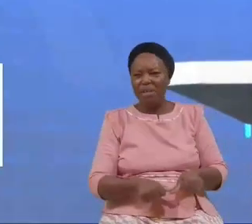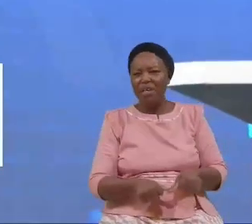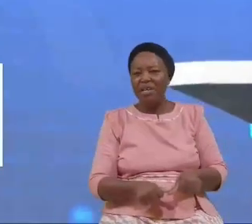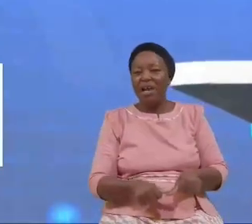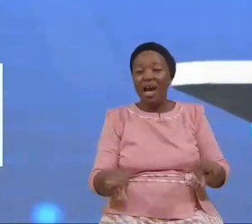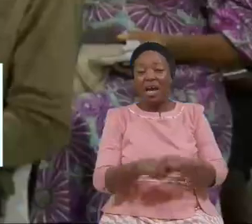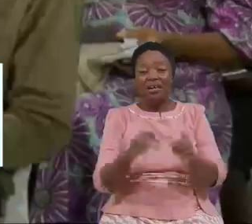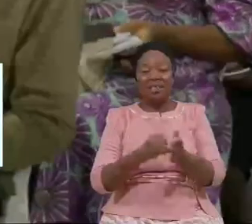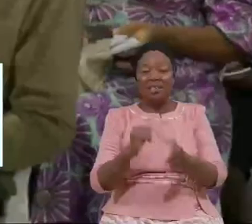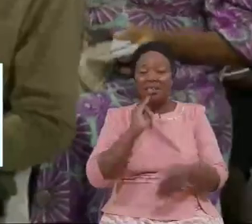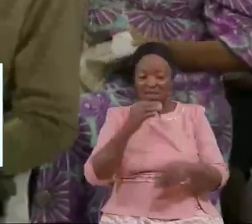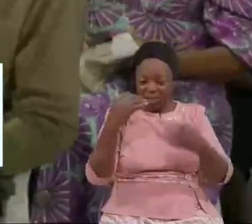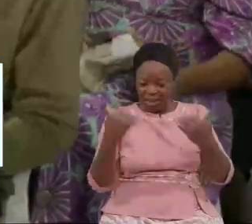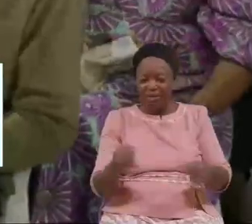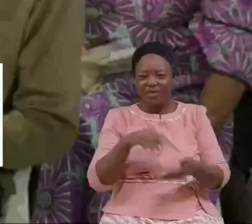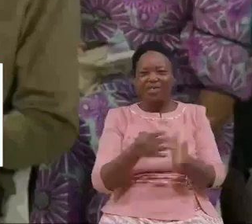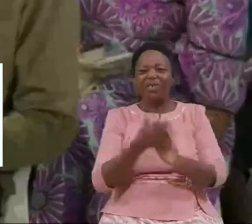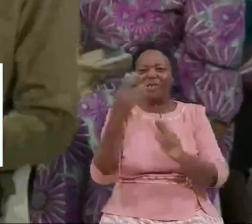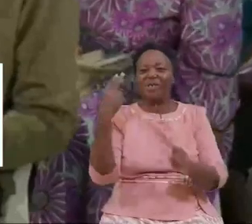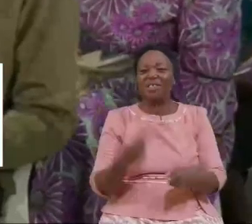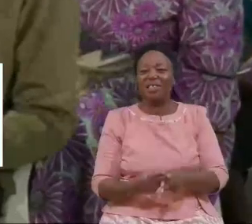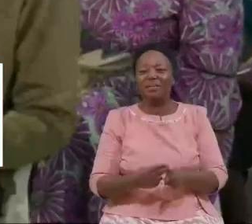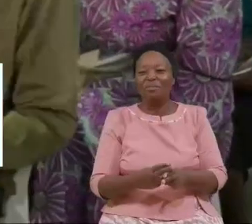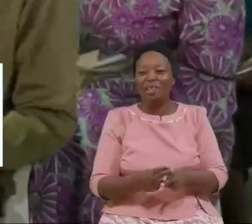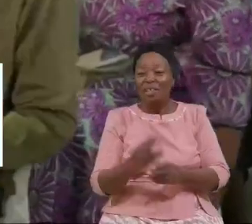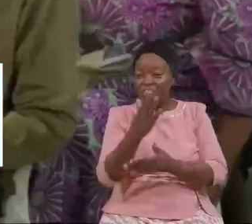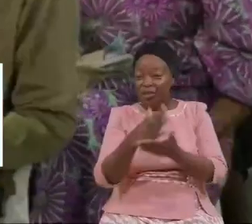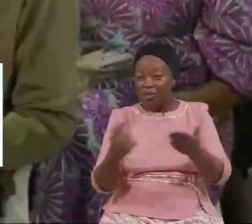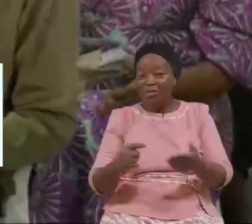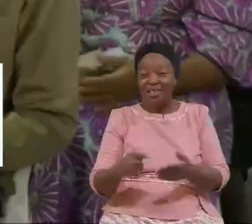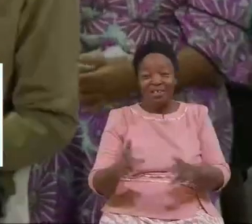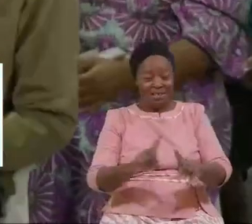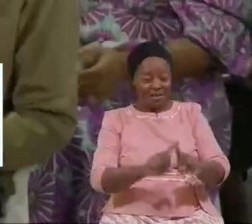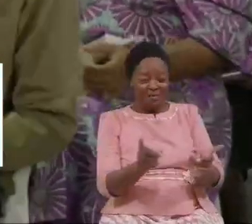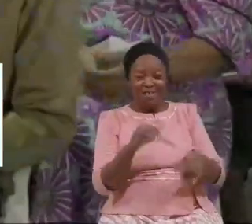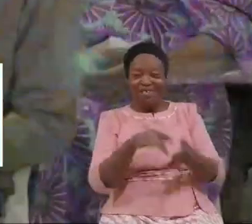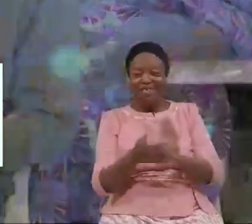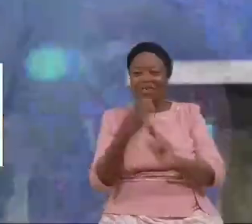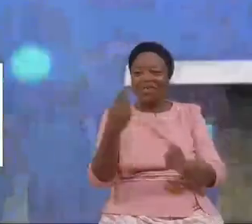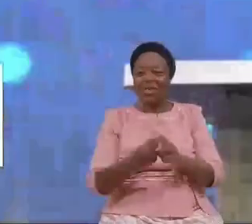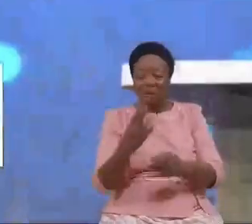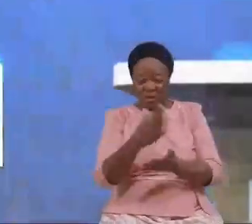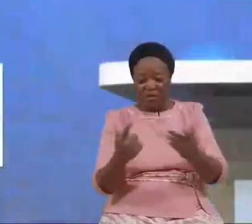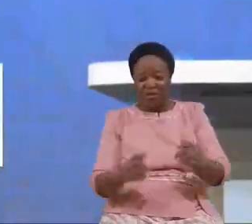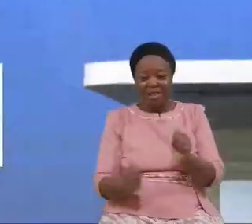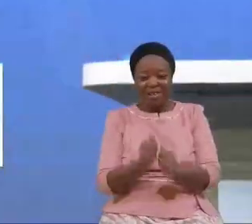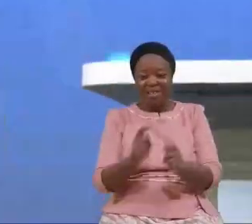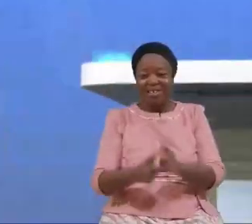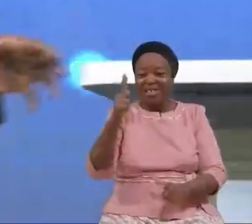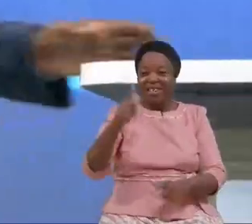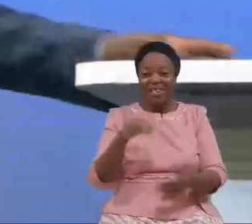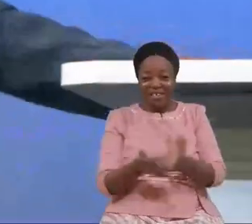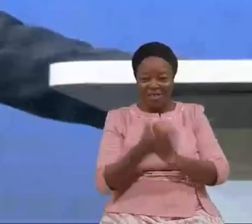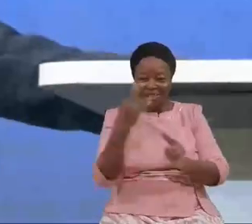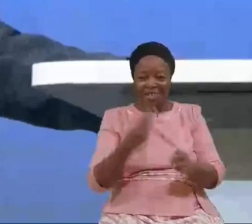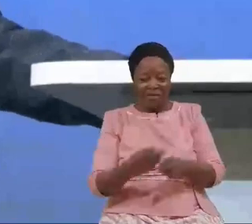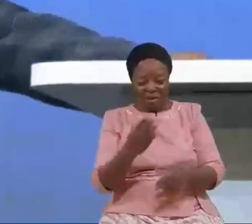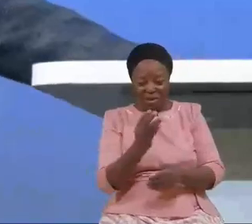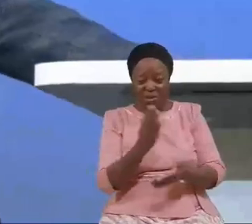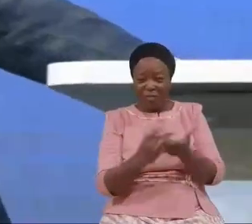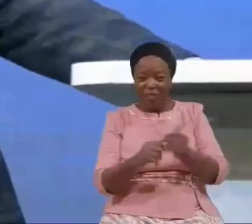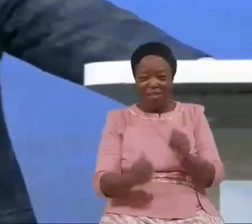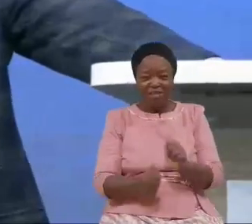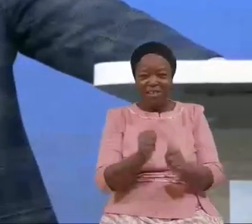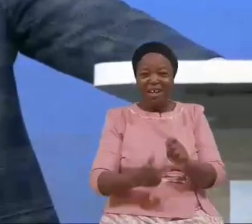telle qu'elle est maintenant quelque chose de différent quelque chose de grand quelque chose de plus élevé le